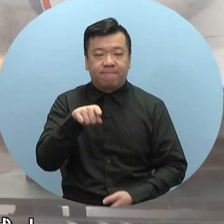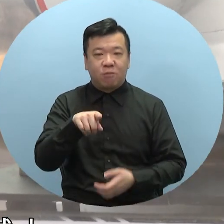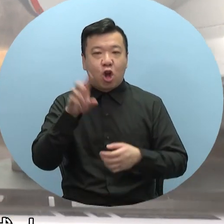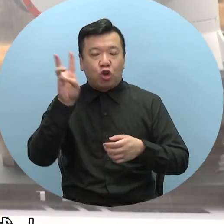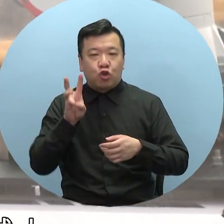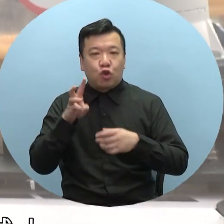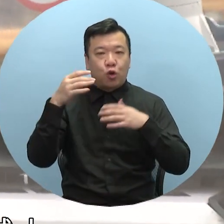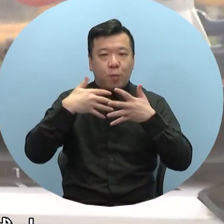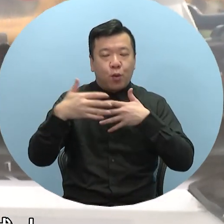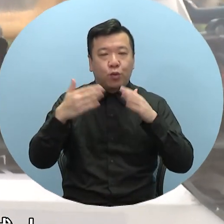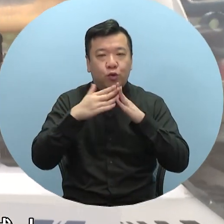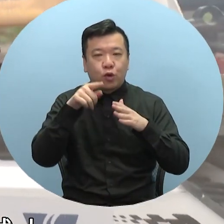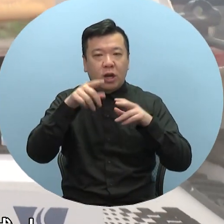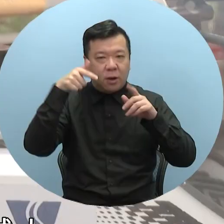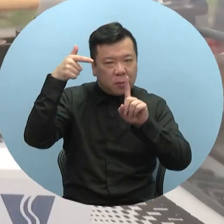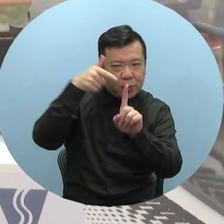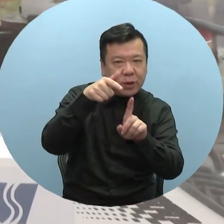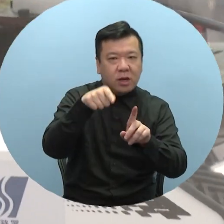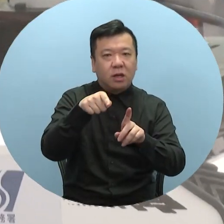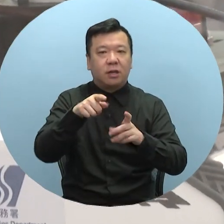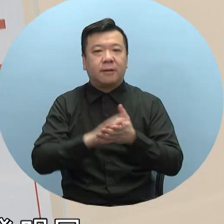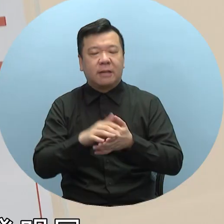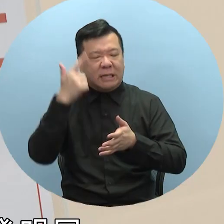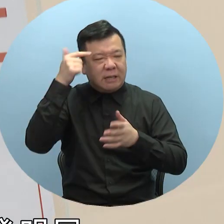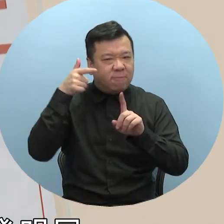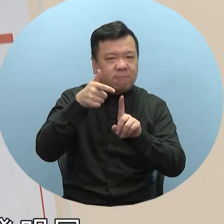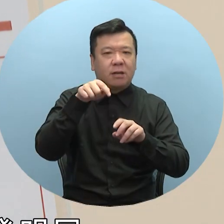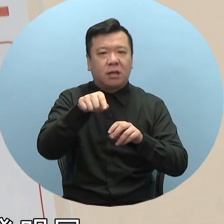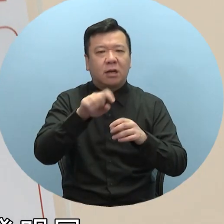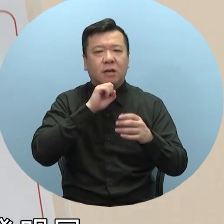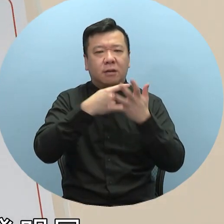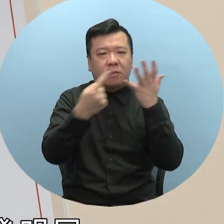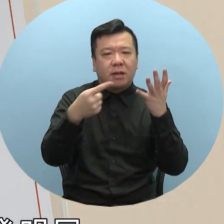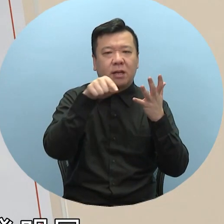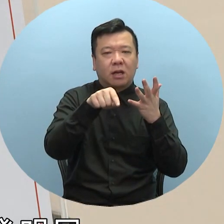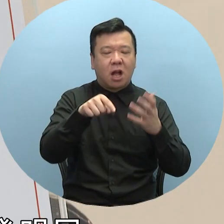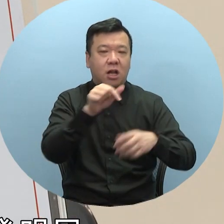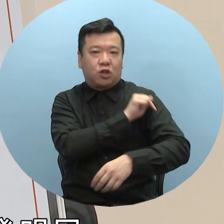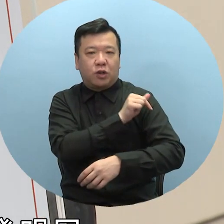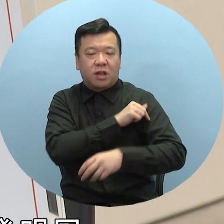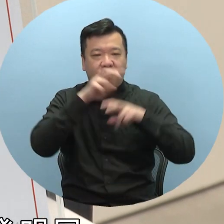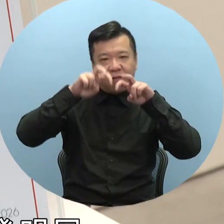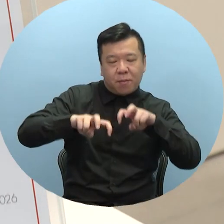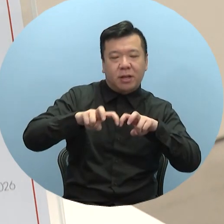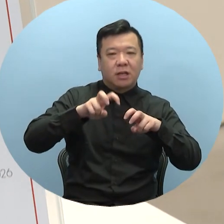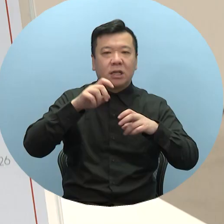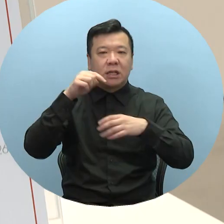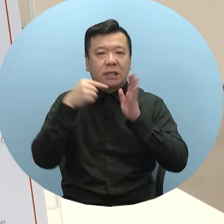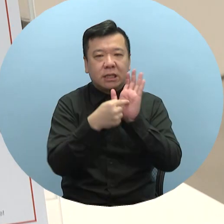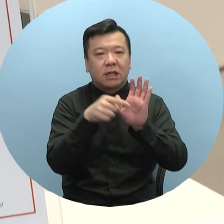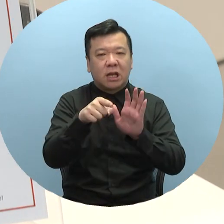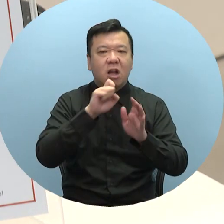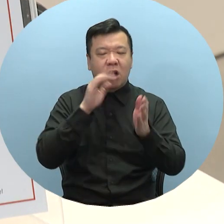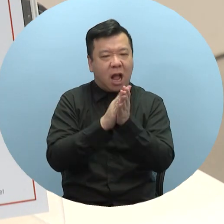呢個水務署研發嘅燒焊機械人智管焊，早前獲得第51屆日內瓦國際發明展評審